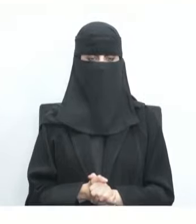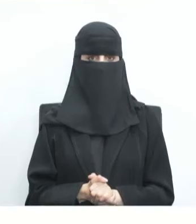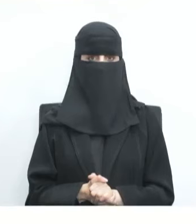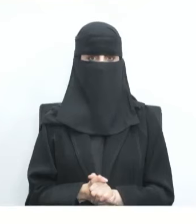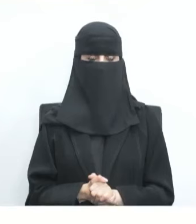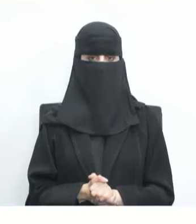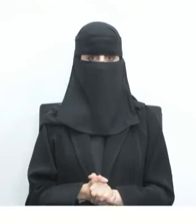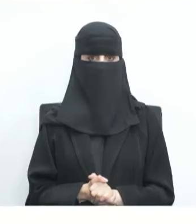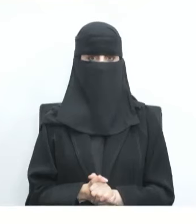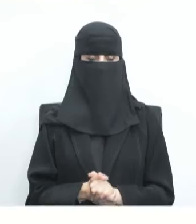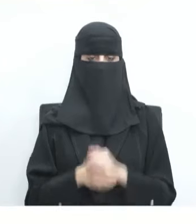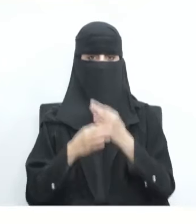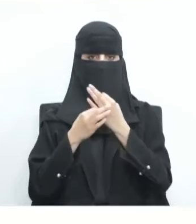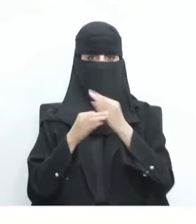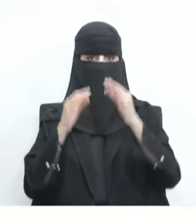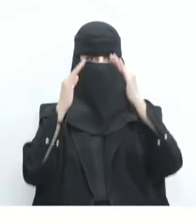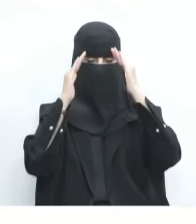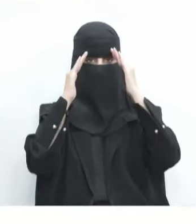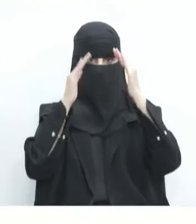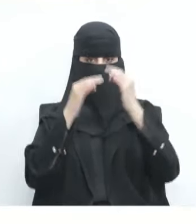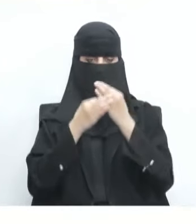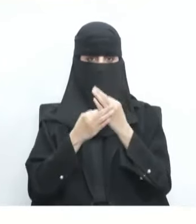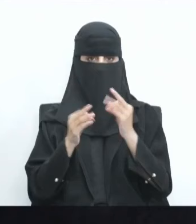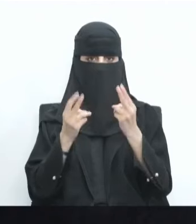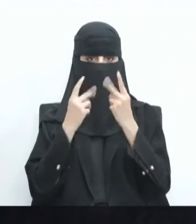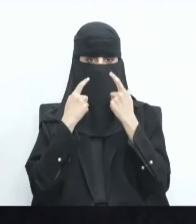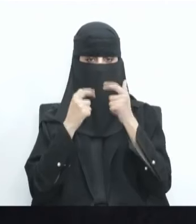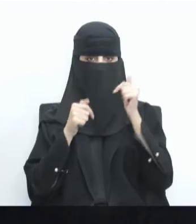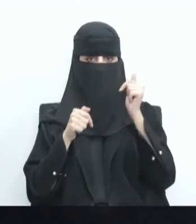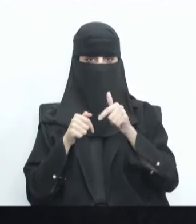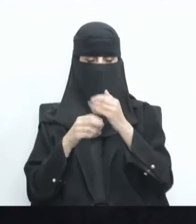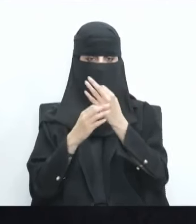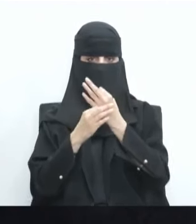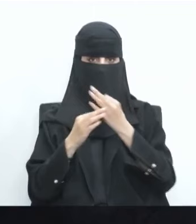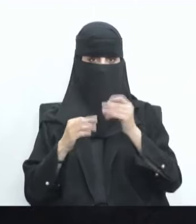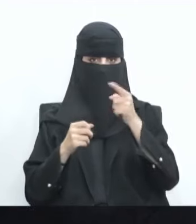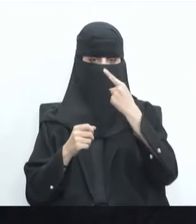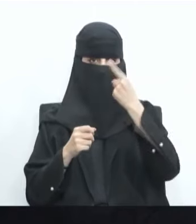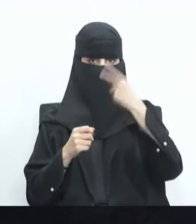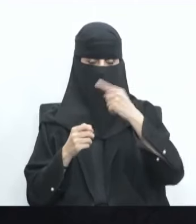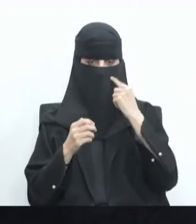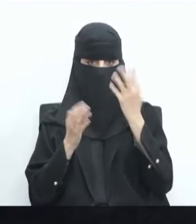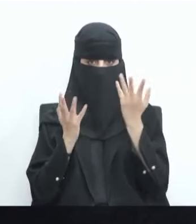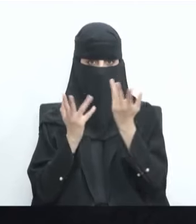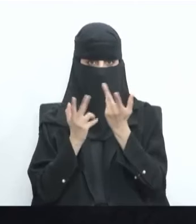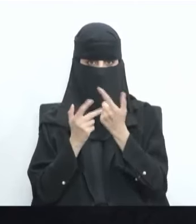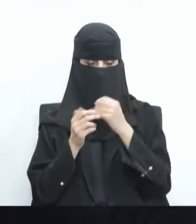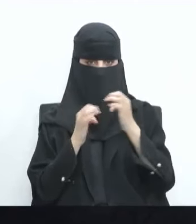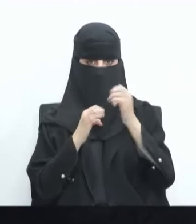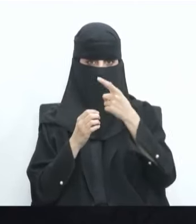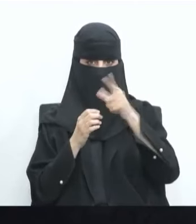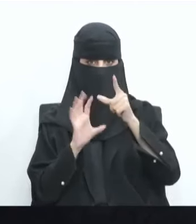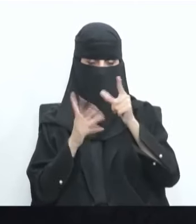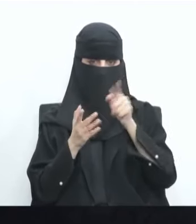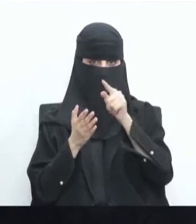اعزائي الطلاب والطالبات الان عليكم ان تقوموا انفسكم بحسب استماعكم